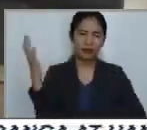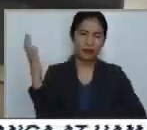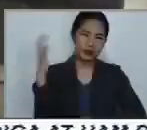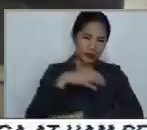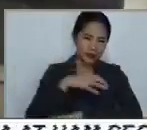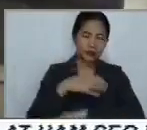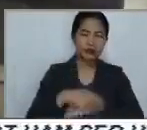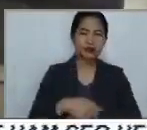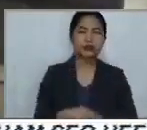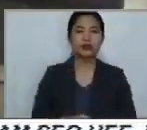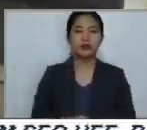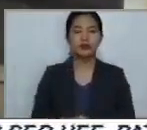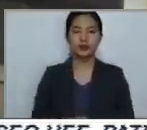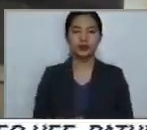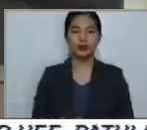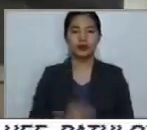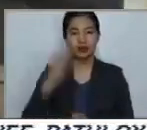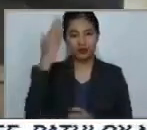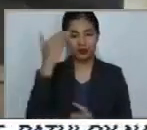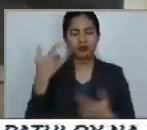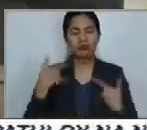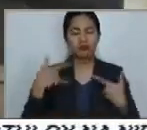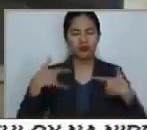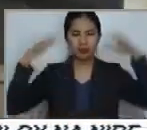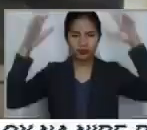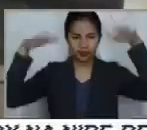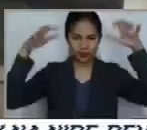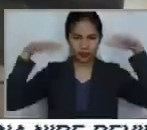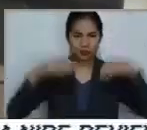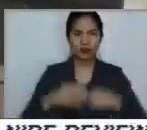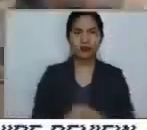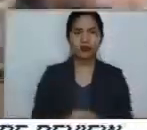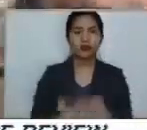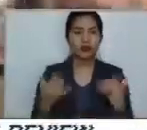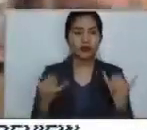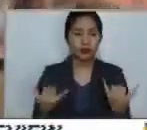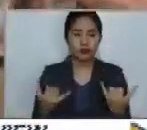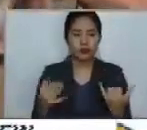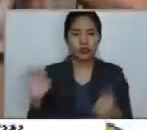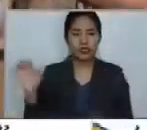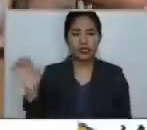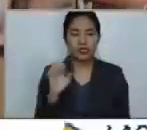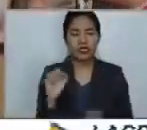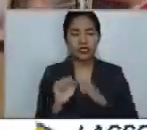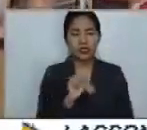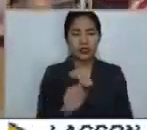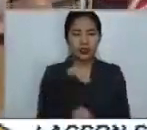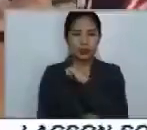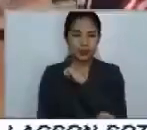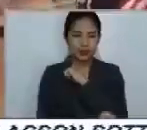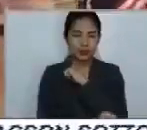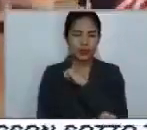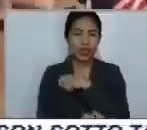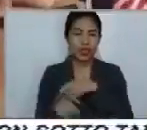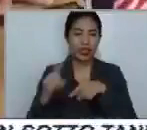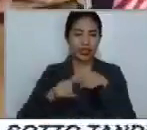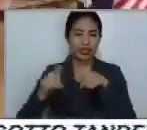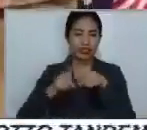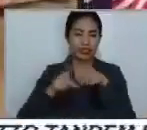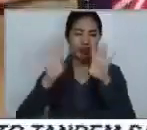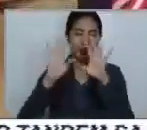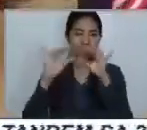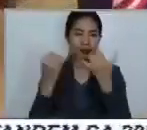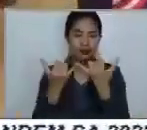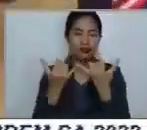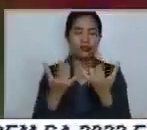sa Barangay Libertad, Ormoc City dahil sa Bagyong Julina. Isa-isang inilikas ng PCG ang mga bata palabas ng